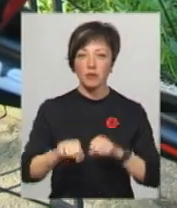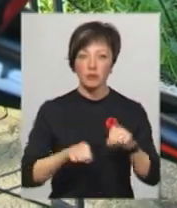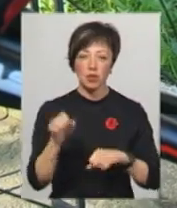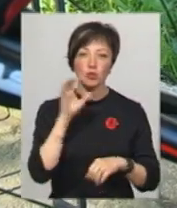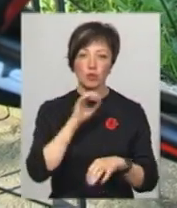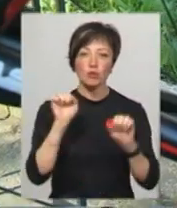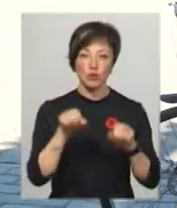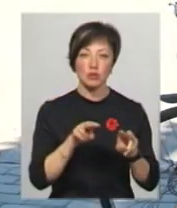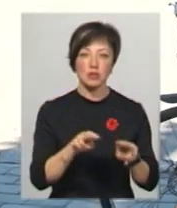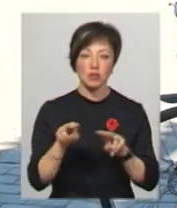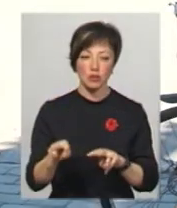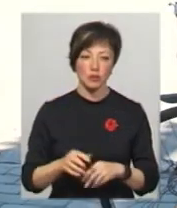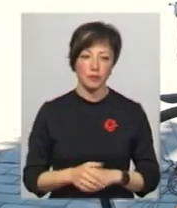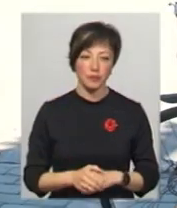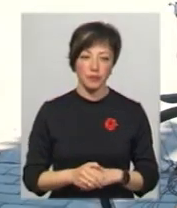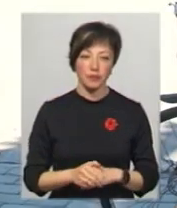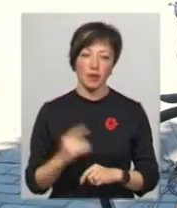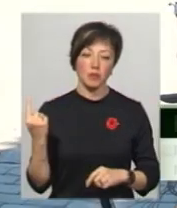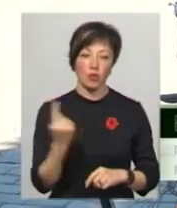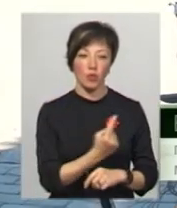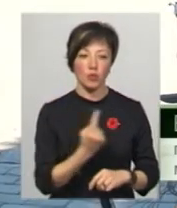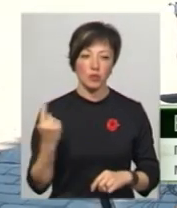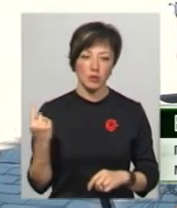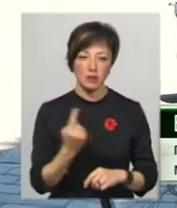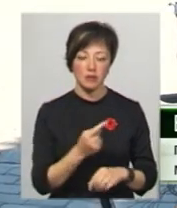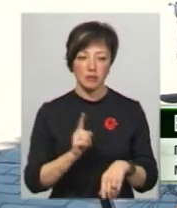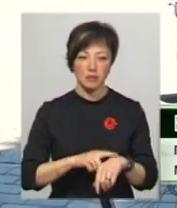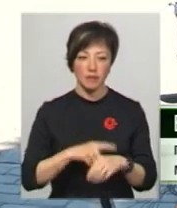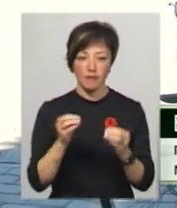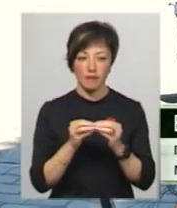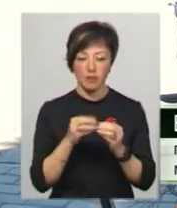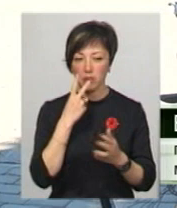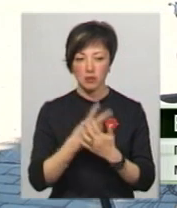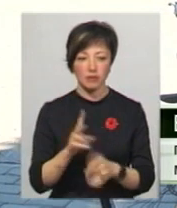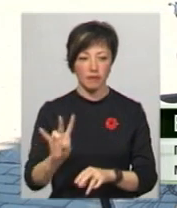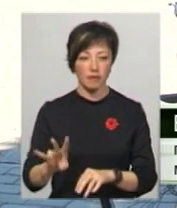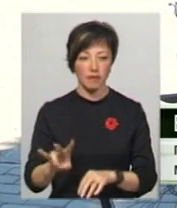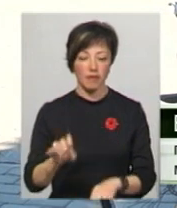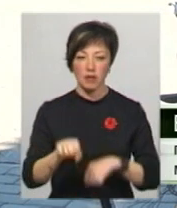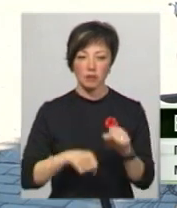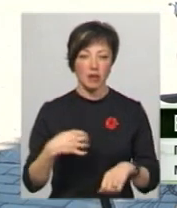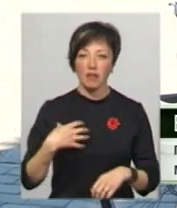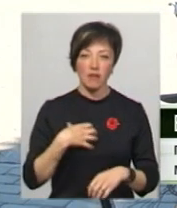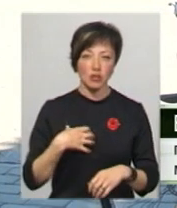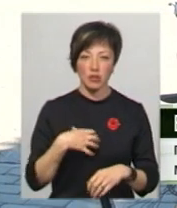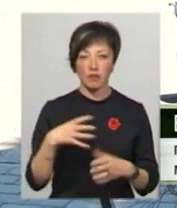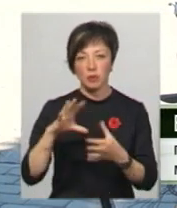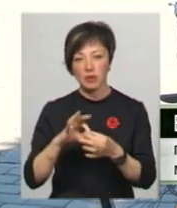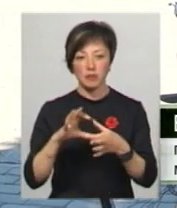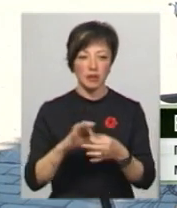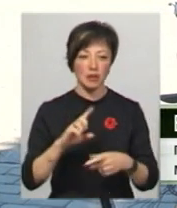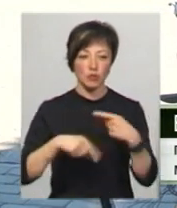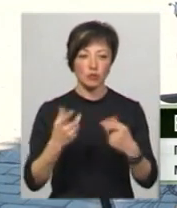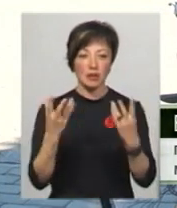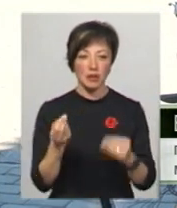злодії можуть стежити. Злочинець проходить по вулиці і в один і той самий час бачить, що стоїть велосипед. Неважливо, пристібнутий чи не пристібнутий. Наступний